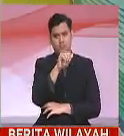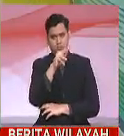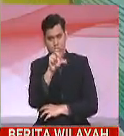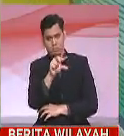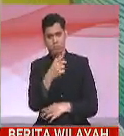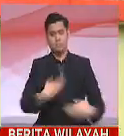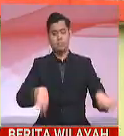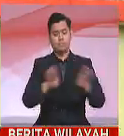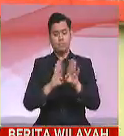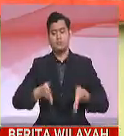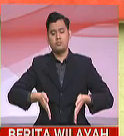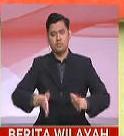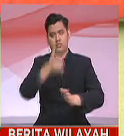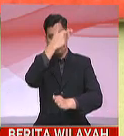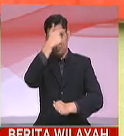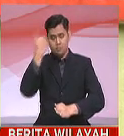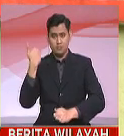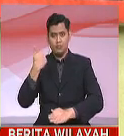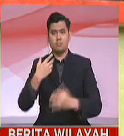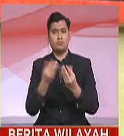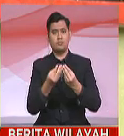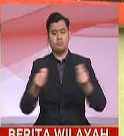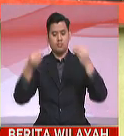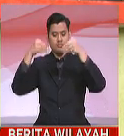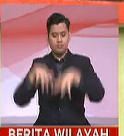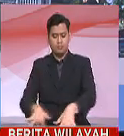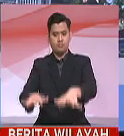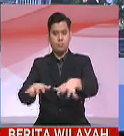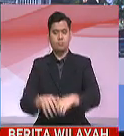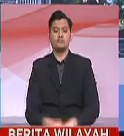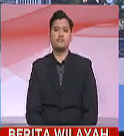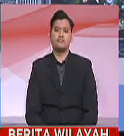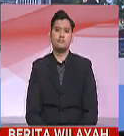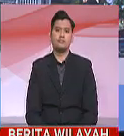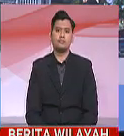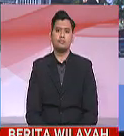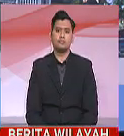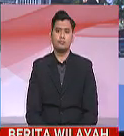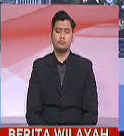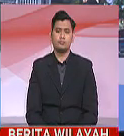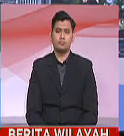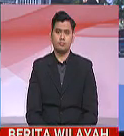runtuh. Portal Info